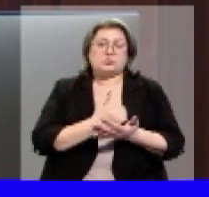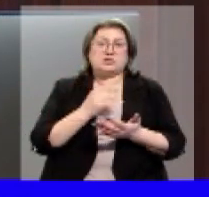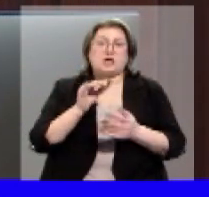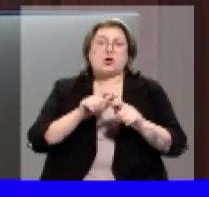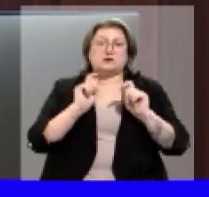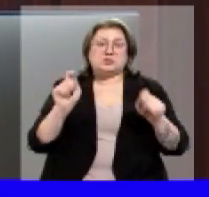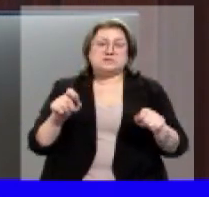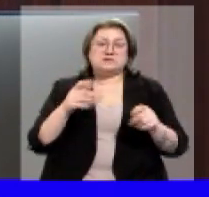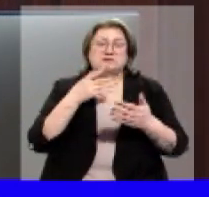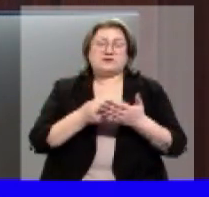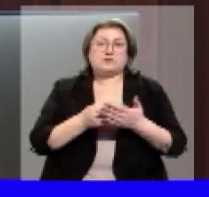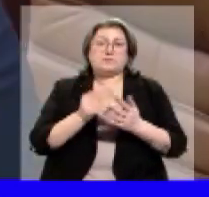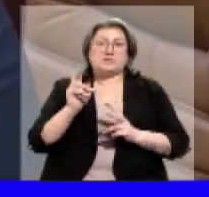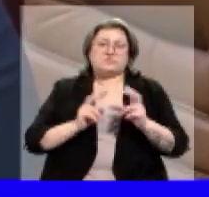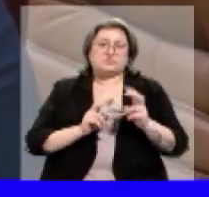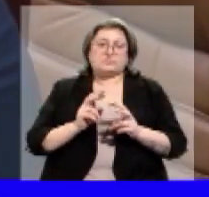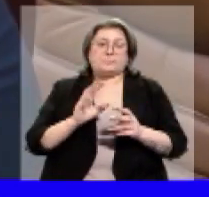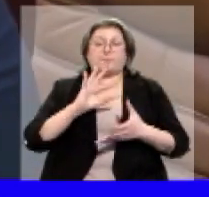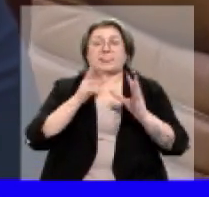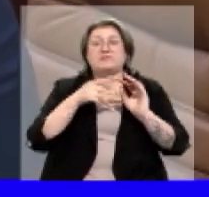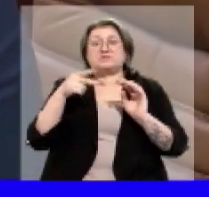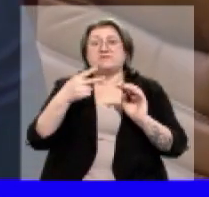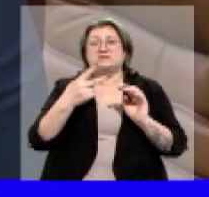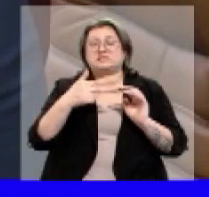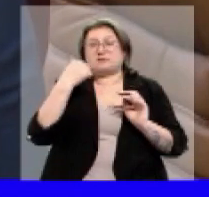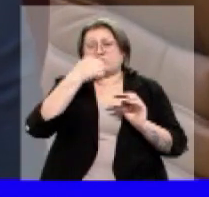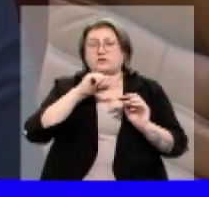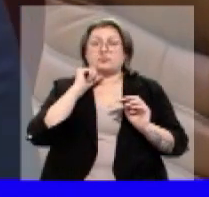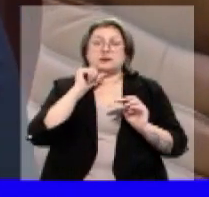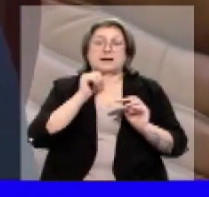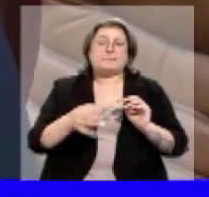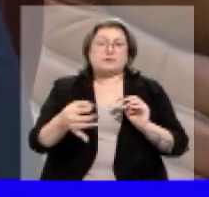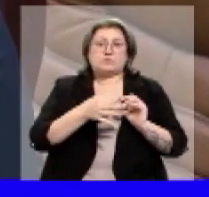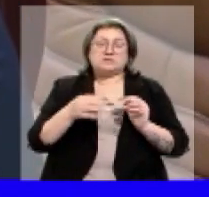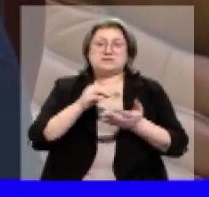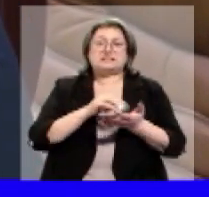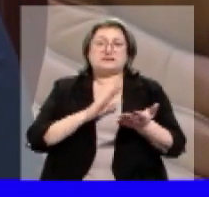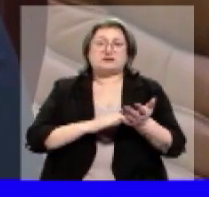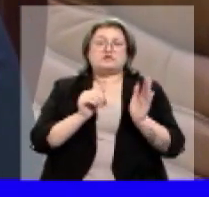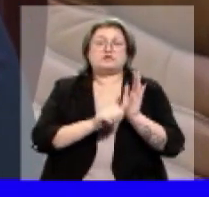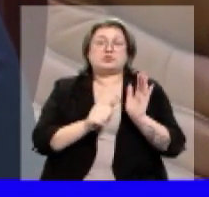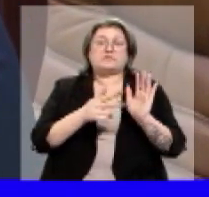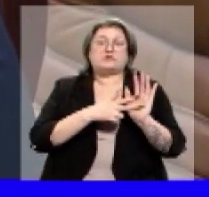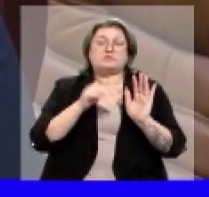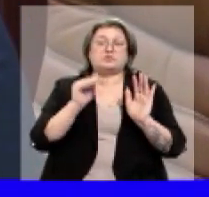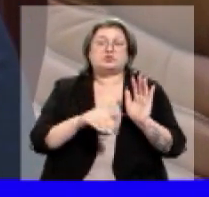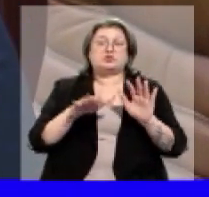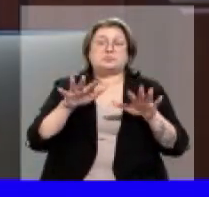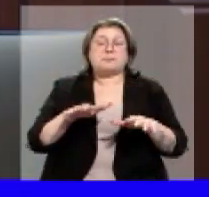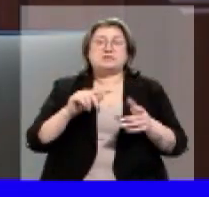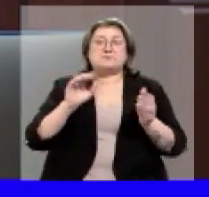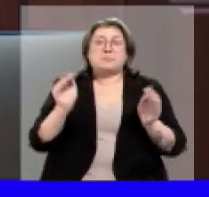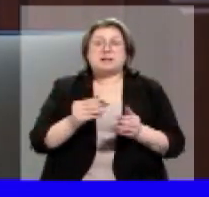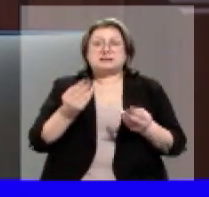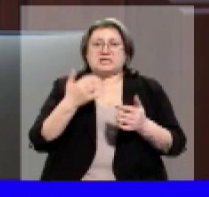и открыть свое производство. По итогам 2023 года в Кустанайской области зарегистрировано 68 тысяч субъектов